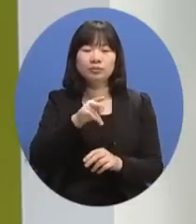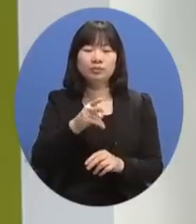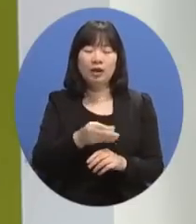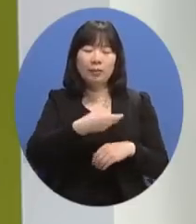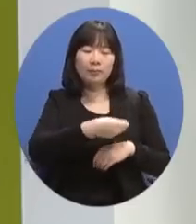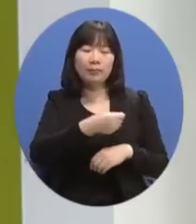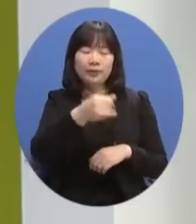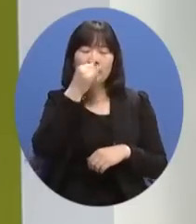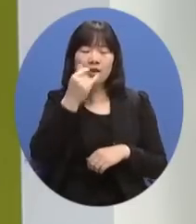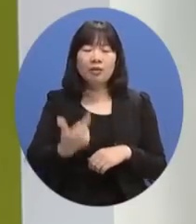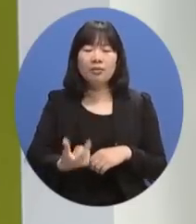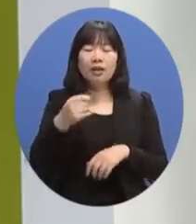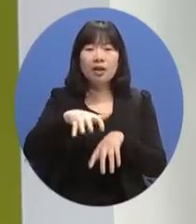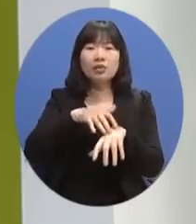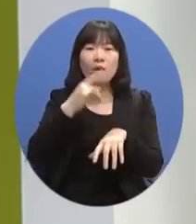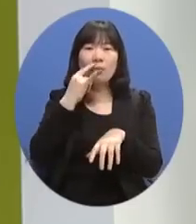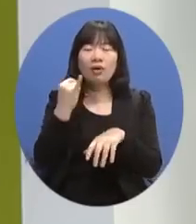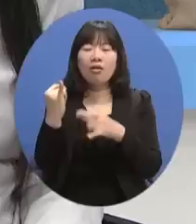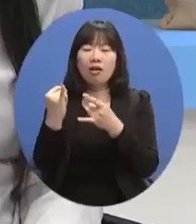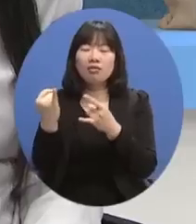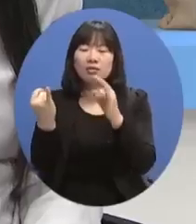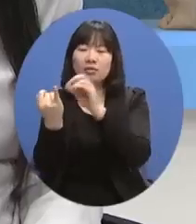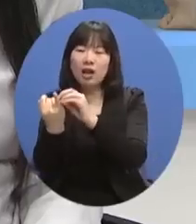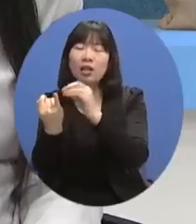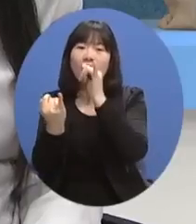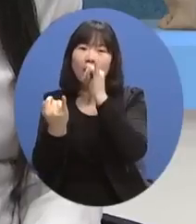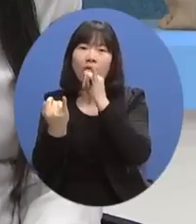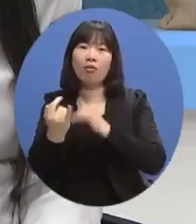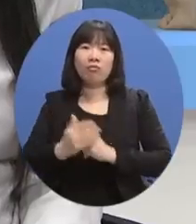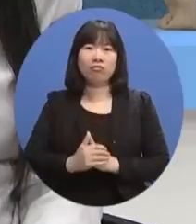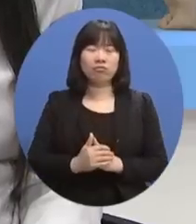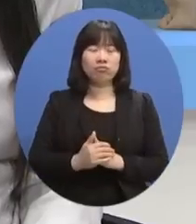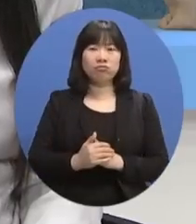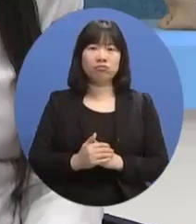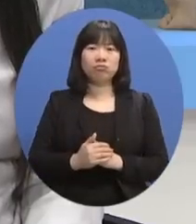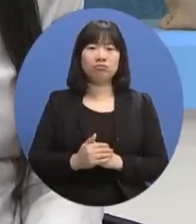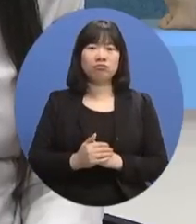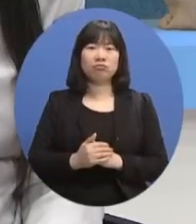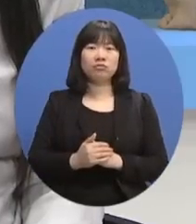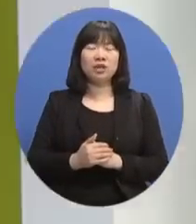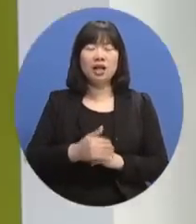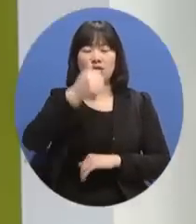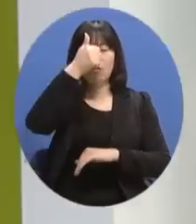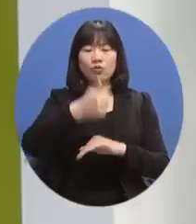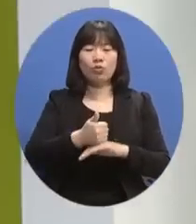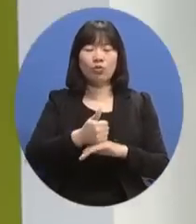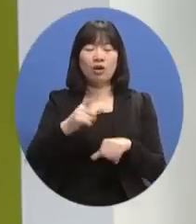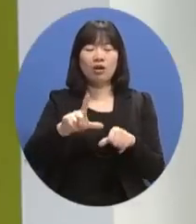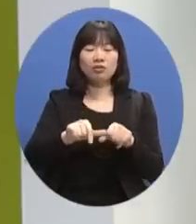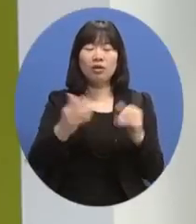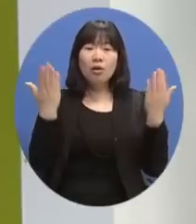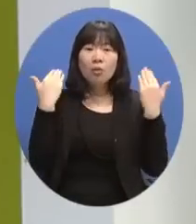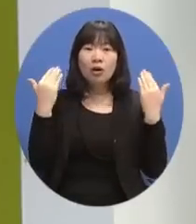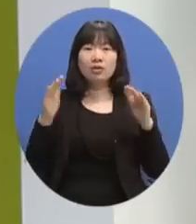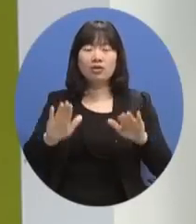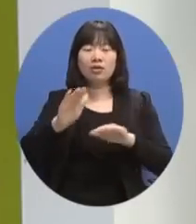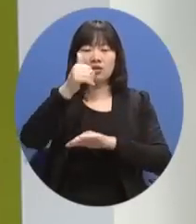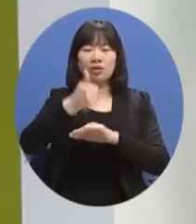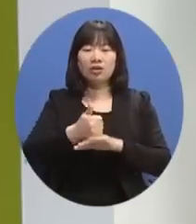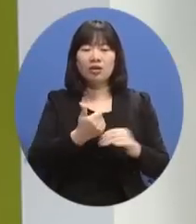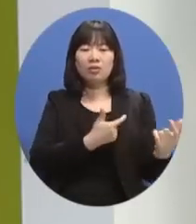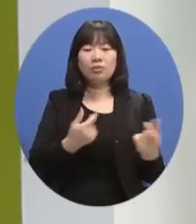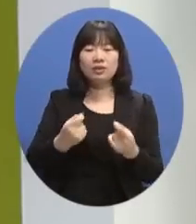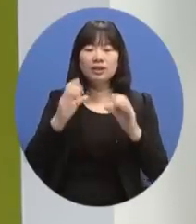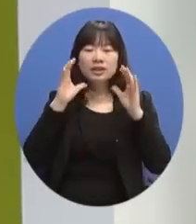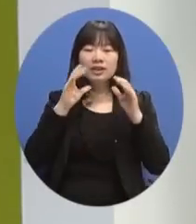빨고 얼른 헝겊오미한테 달라붙더라는 거예요. 그래서 결국은 시간이 지나니까 결국은